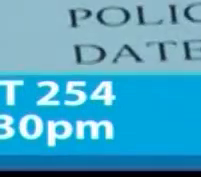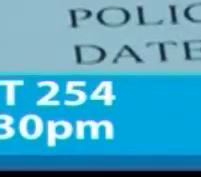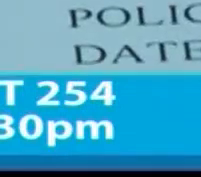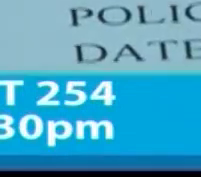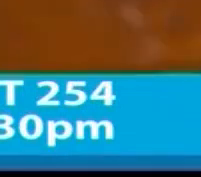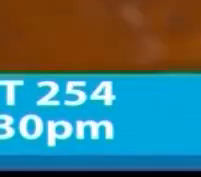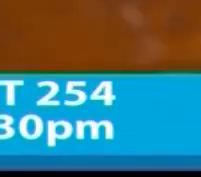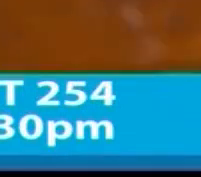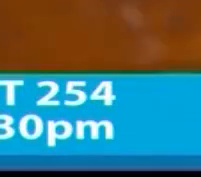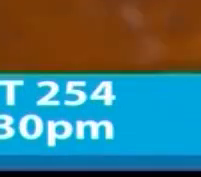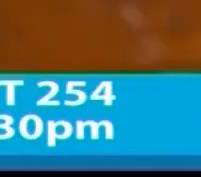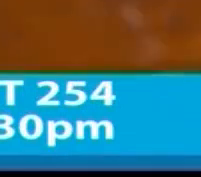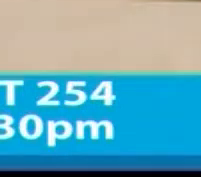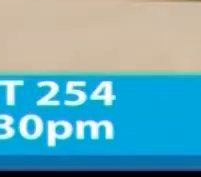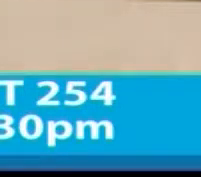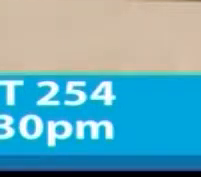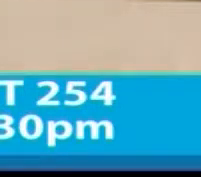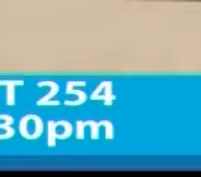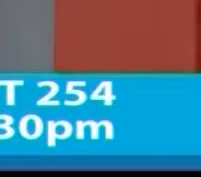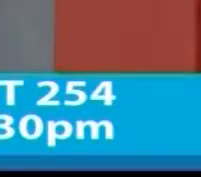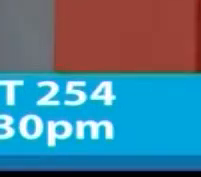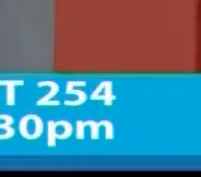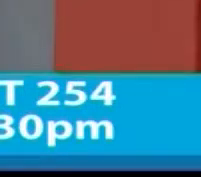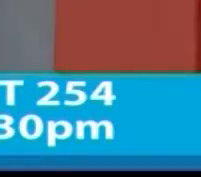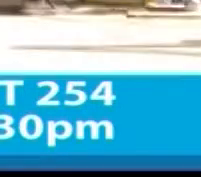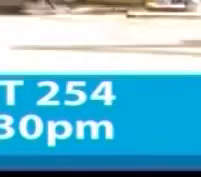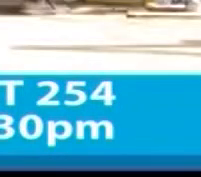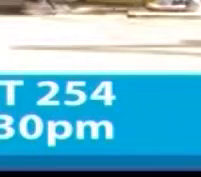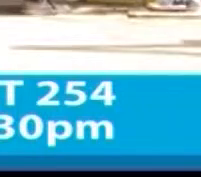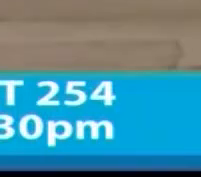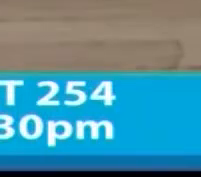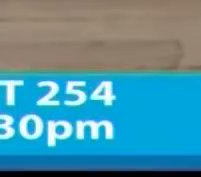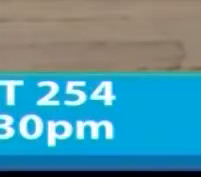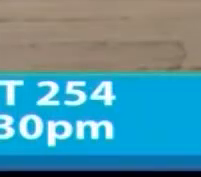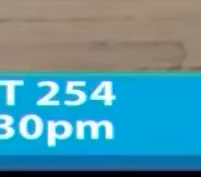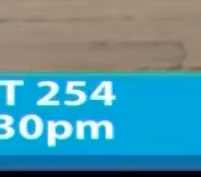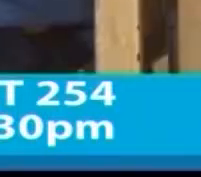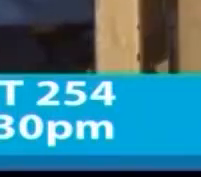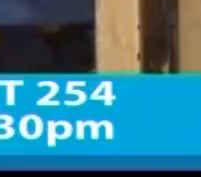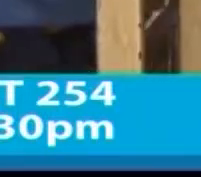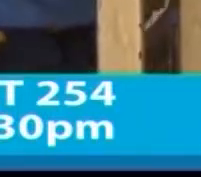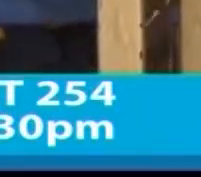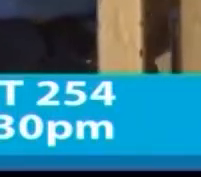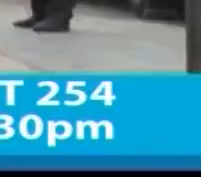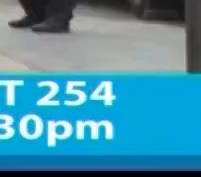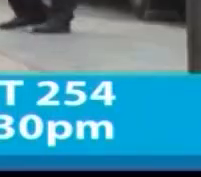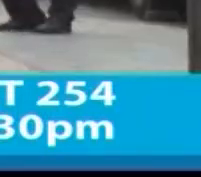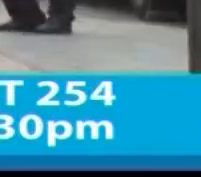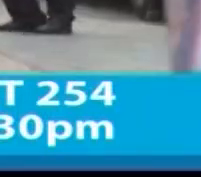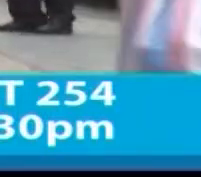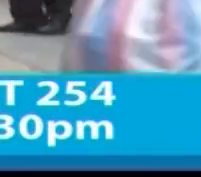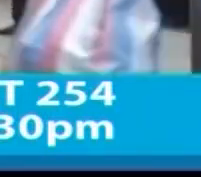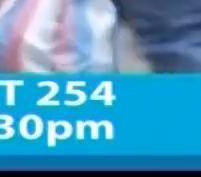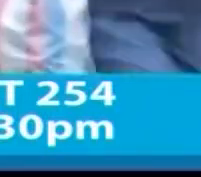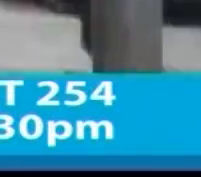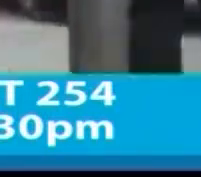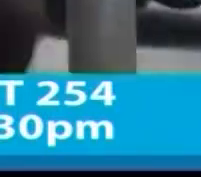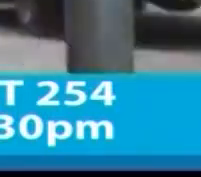kila aina ikiwemo ufisadi ni muhimu katika maendeleo ya taifa hili.